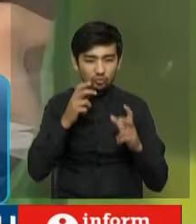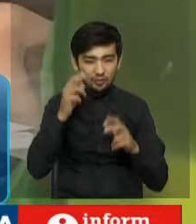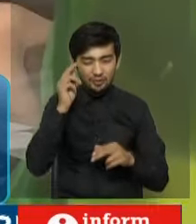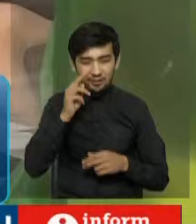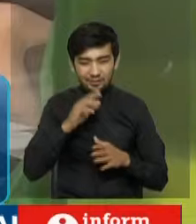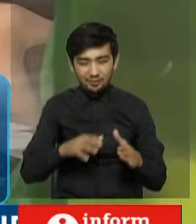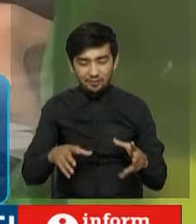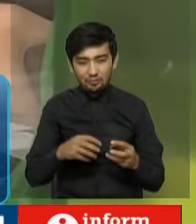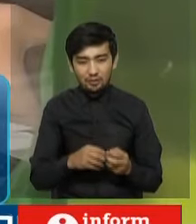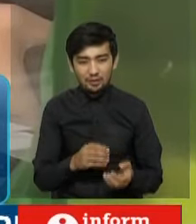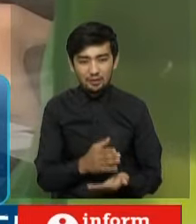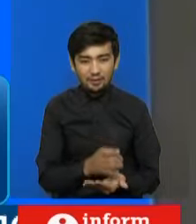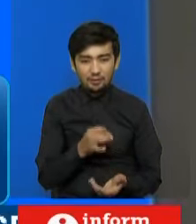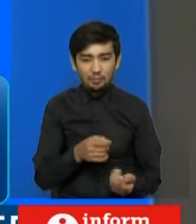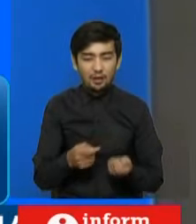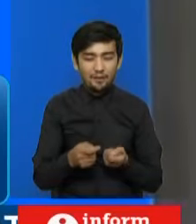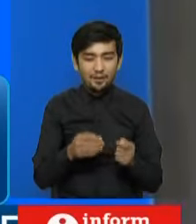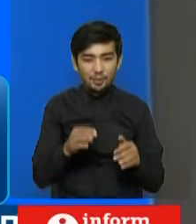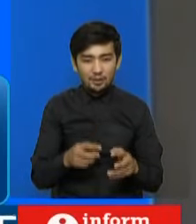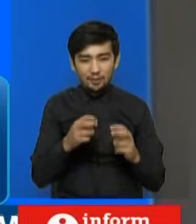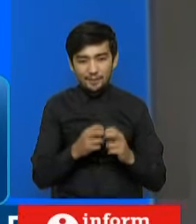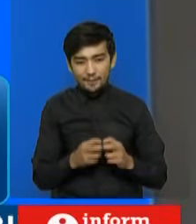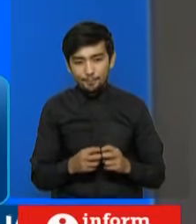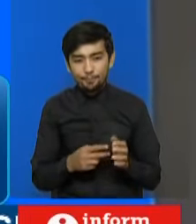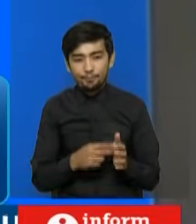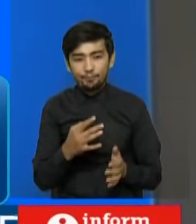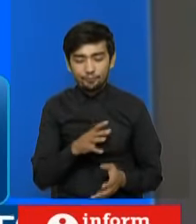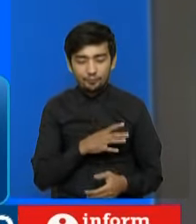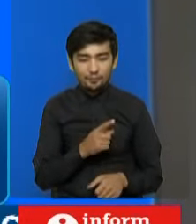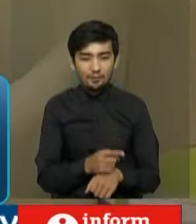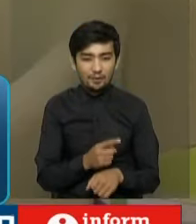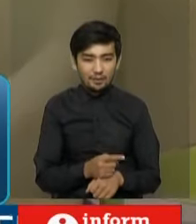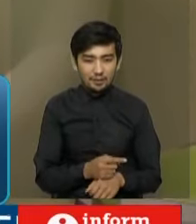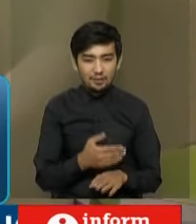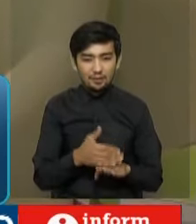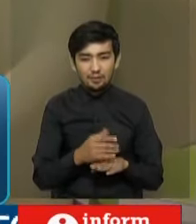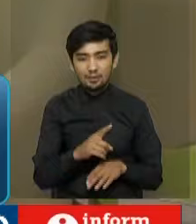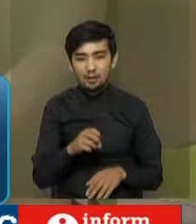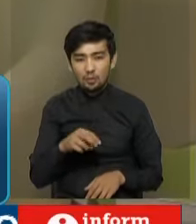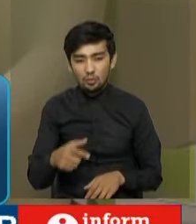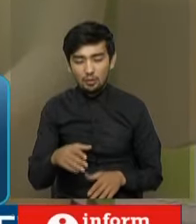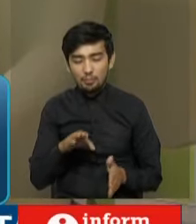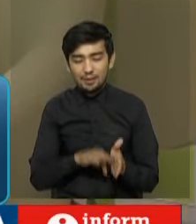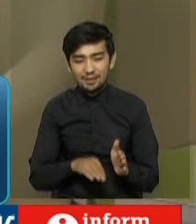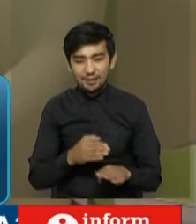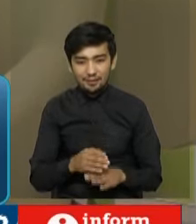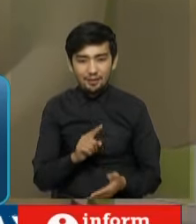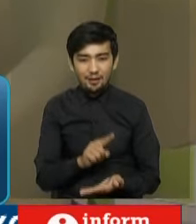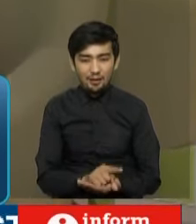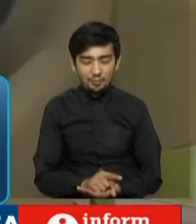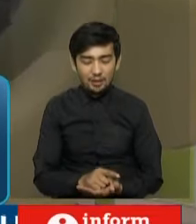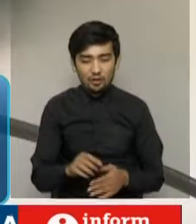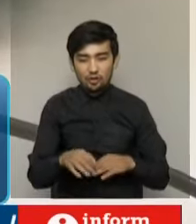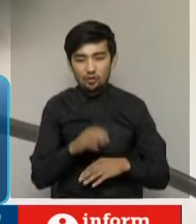снижения долговой нагрузки в правительстве приняли ряд мер. Ограничили суммы беззалоговых кредитов, ввели обязательное согласие супруга